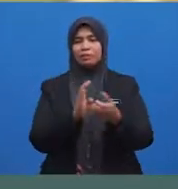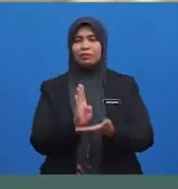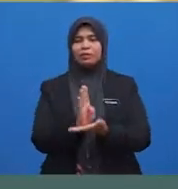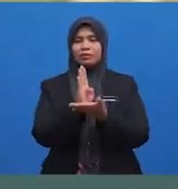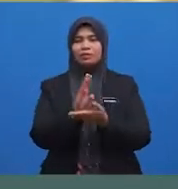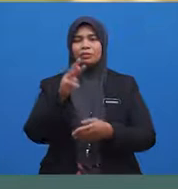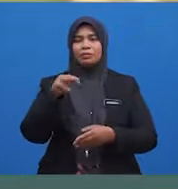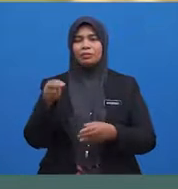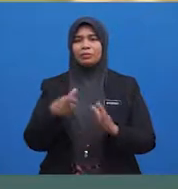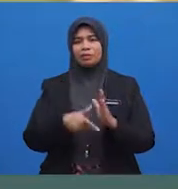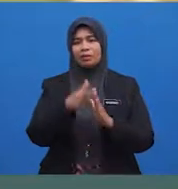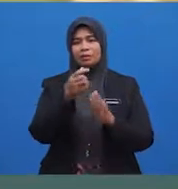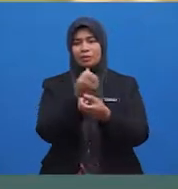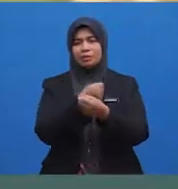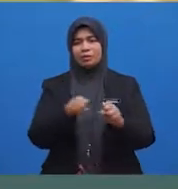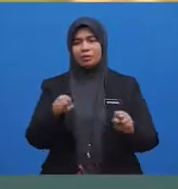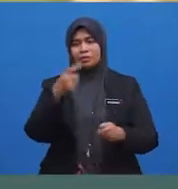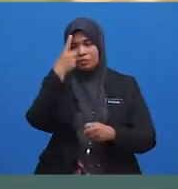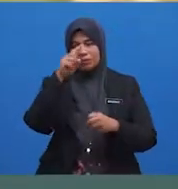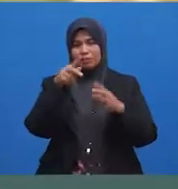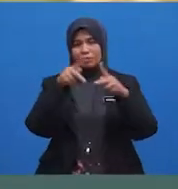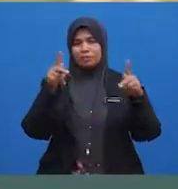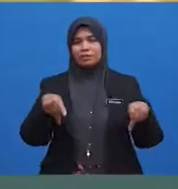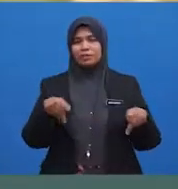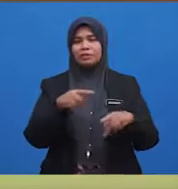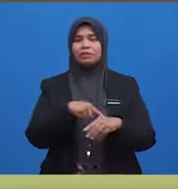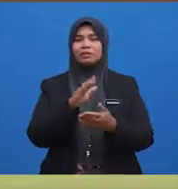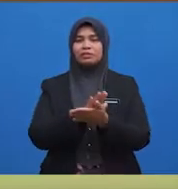bersedia menghadapi peperiksaan di sekolah masing-masing.